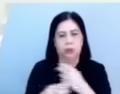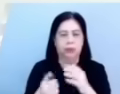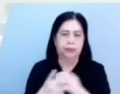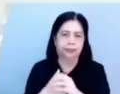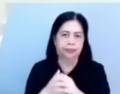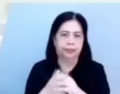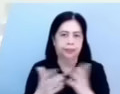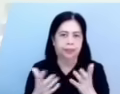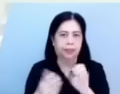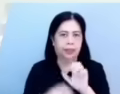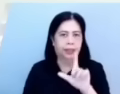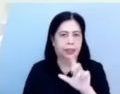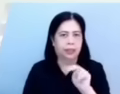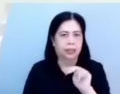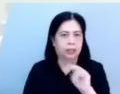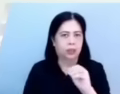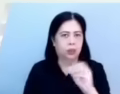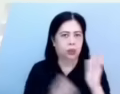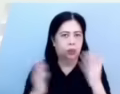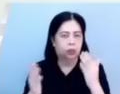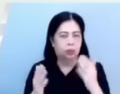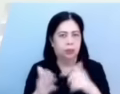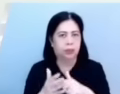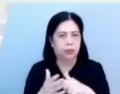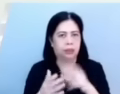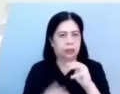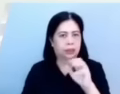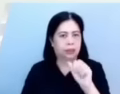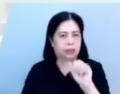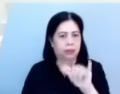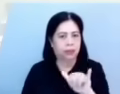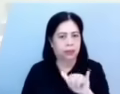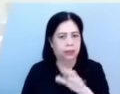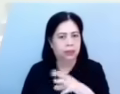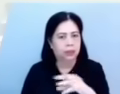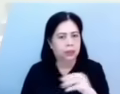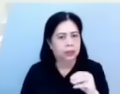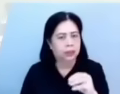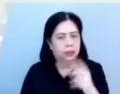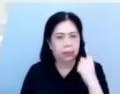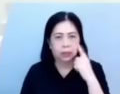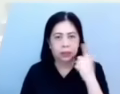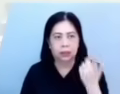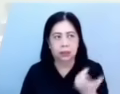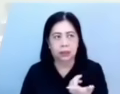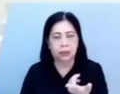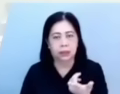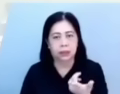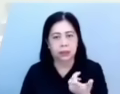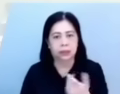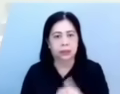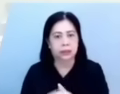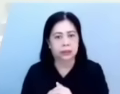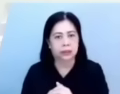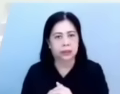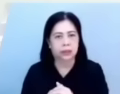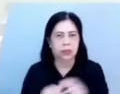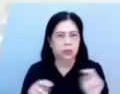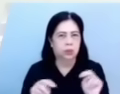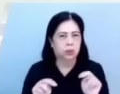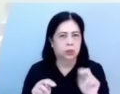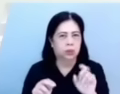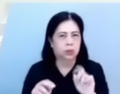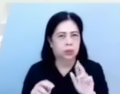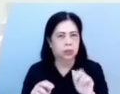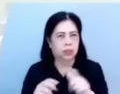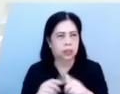El Niño hanggang sa darating na Mayo this year. And magta-transition po tayo to towards El Niño neutral pagdating naman po ng mga buwan